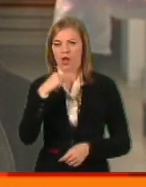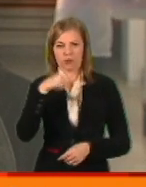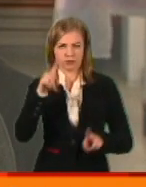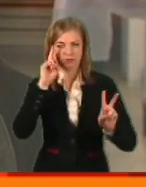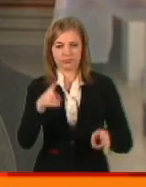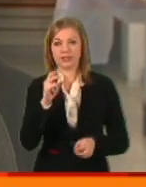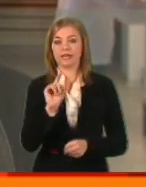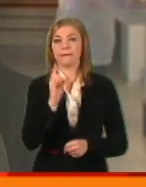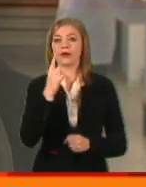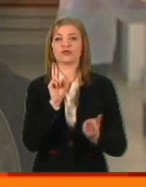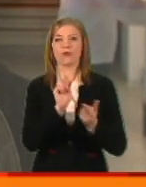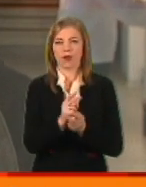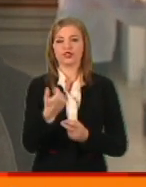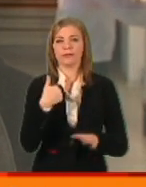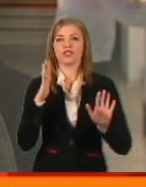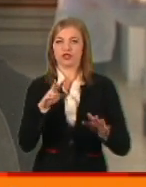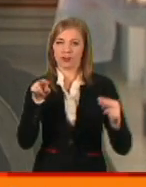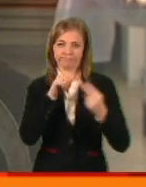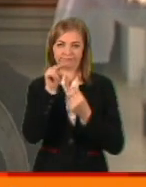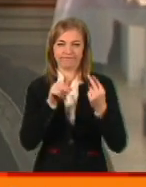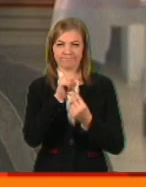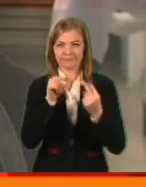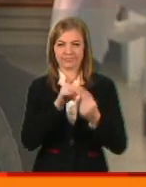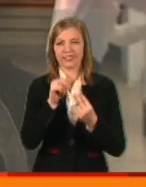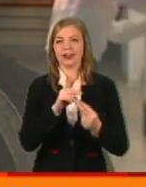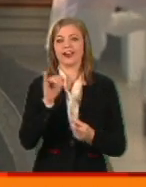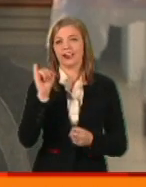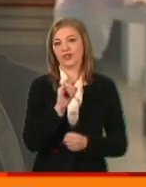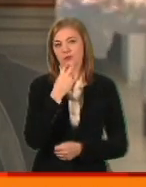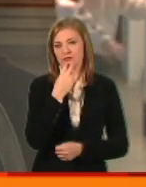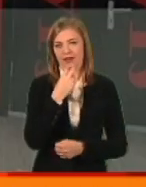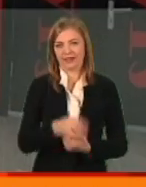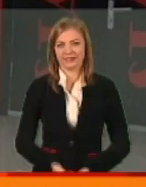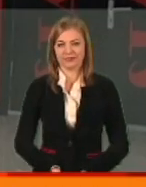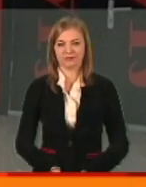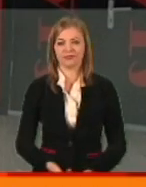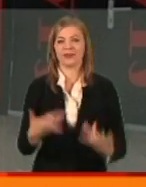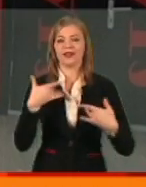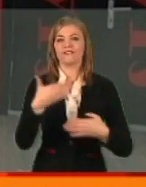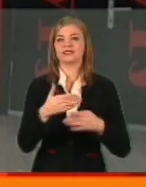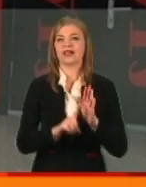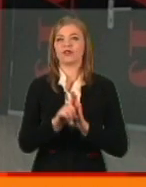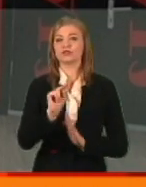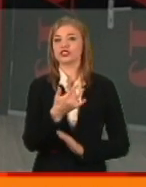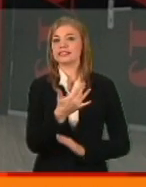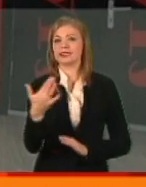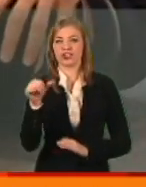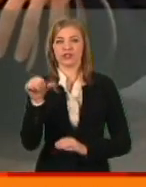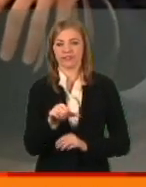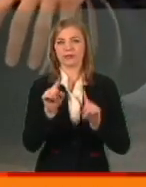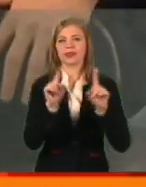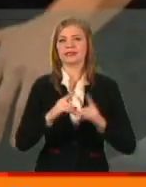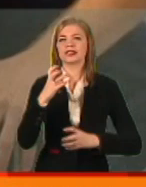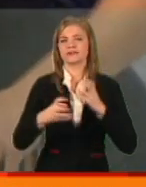російською. На першому побаченні ми лише дивилися одне на одного і усміхалися. Вистава розпочнеться за лічені хвилини.